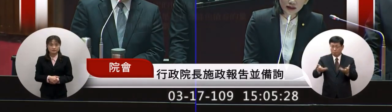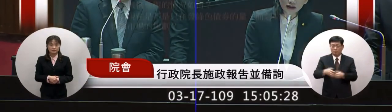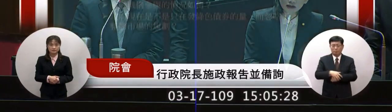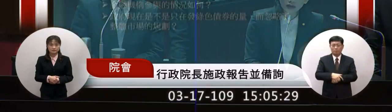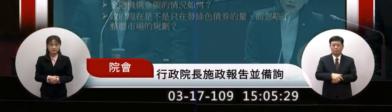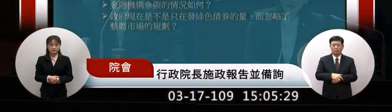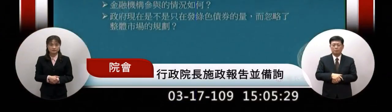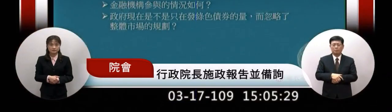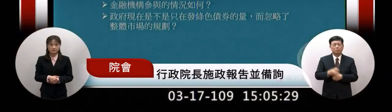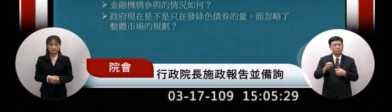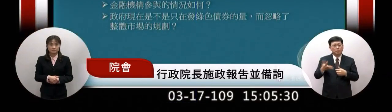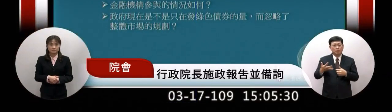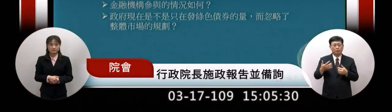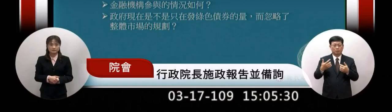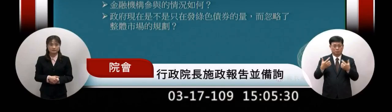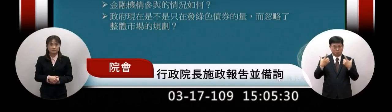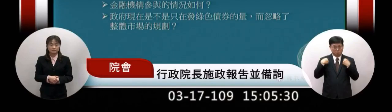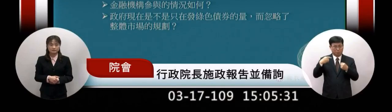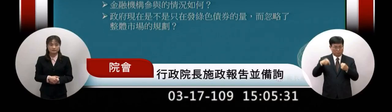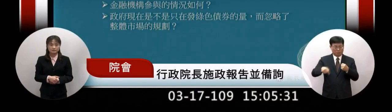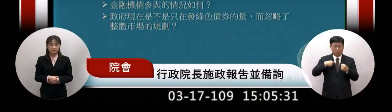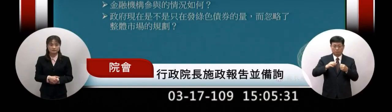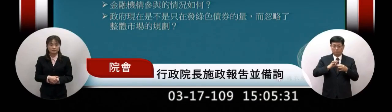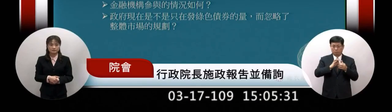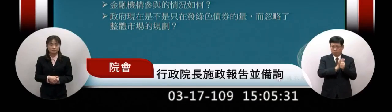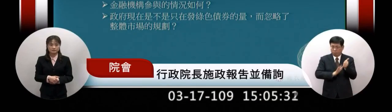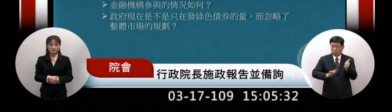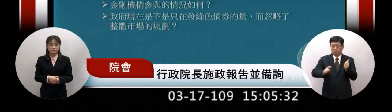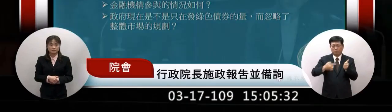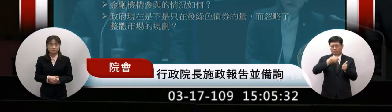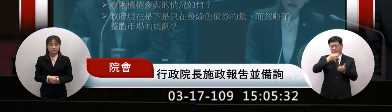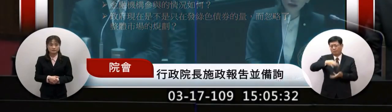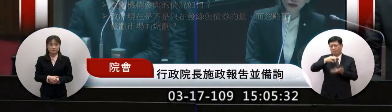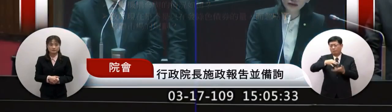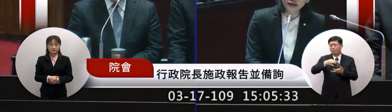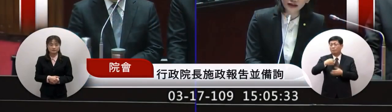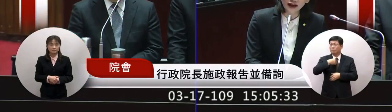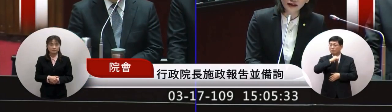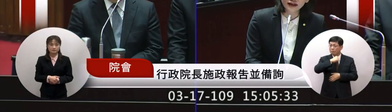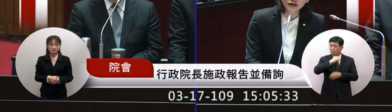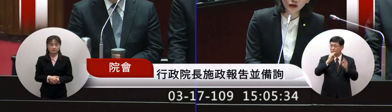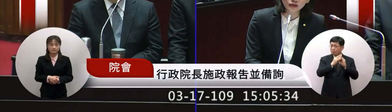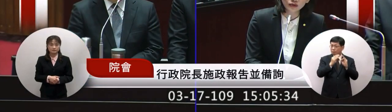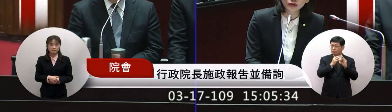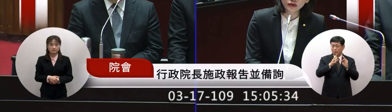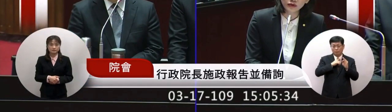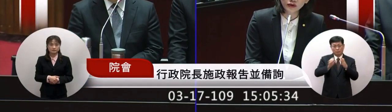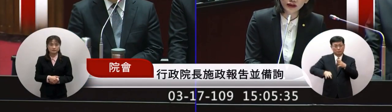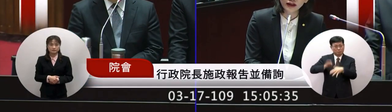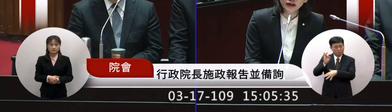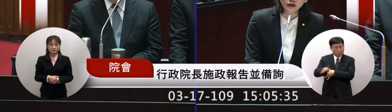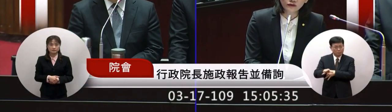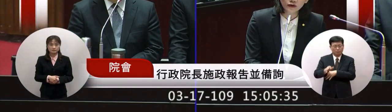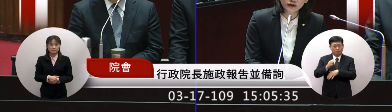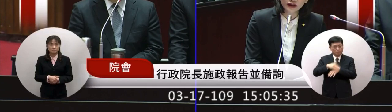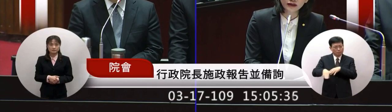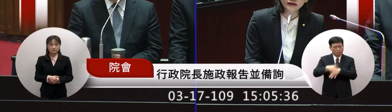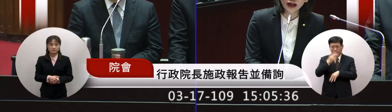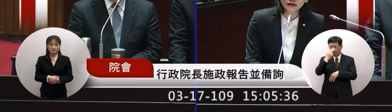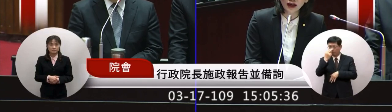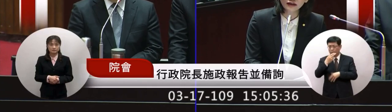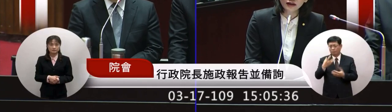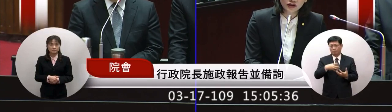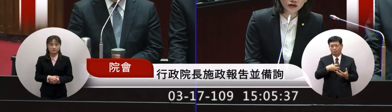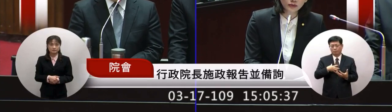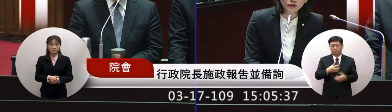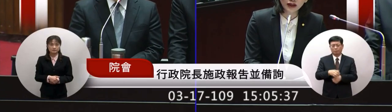问题哦，因为毕竟这个牵涉到很担心说台湾的银行业投入会不会有风险哦。